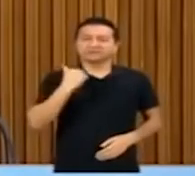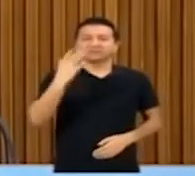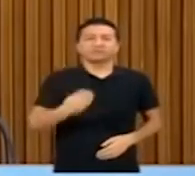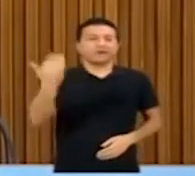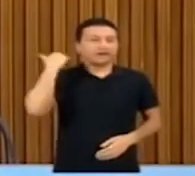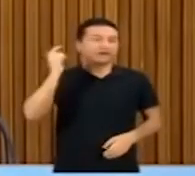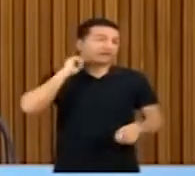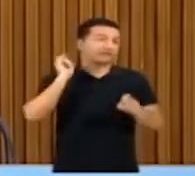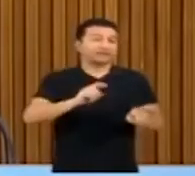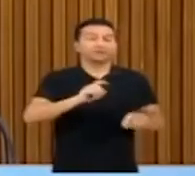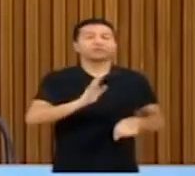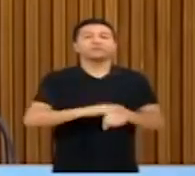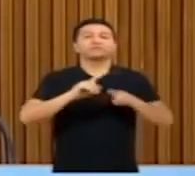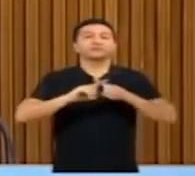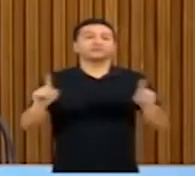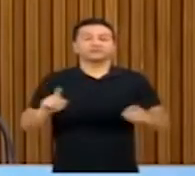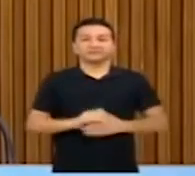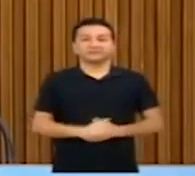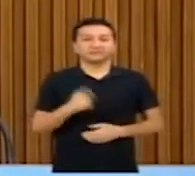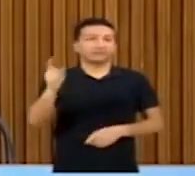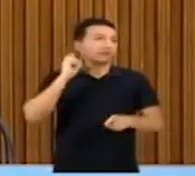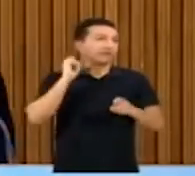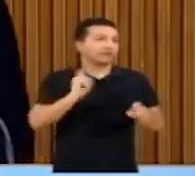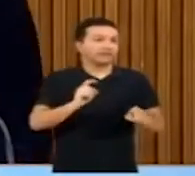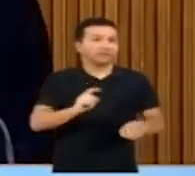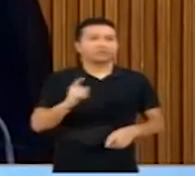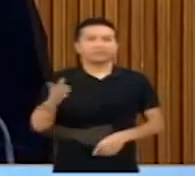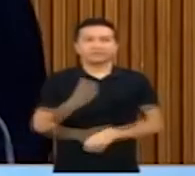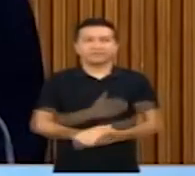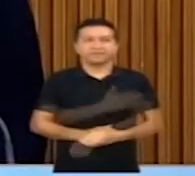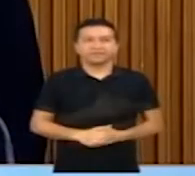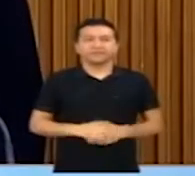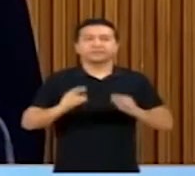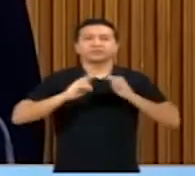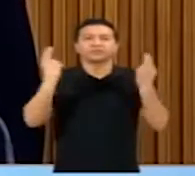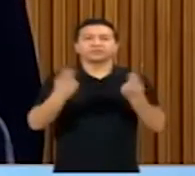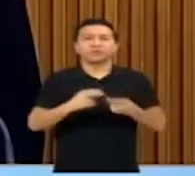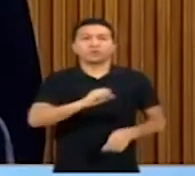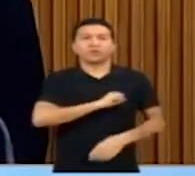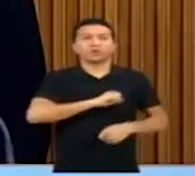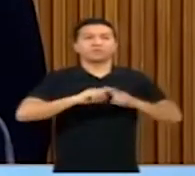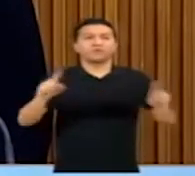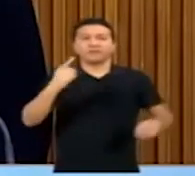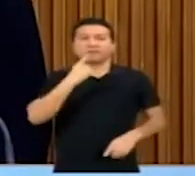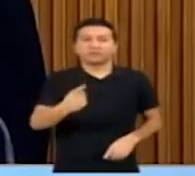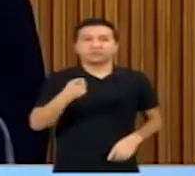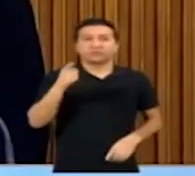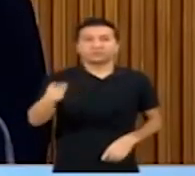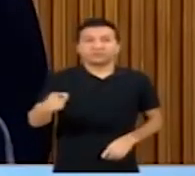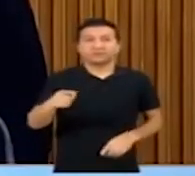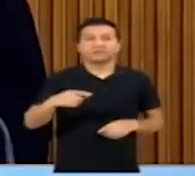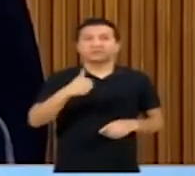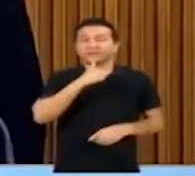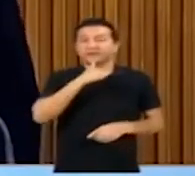Arkadan dedikodu yapmayacaksın. Dedikoduyla memleket mi yönetilir ya? Dünyadan korkmam diyor. Bay Kemal